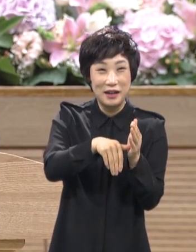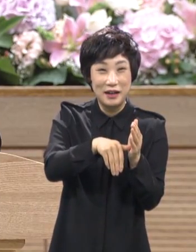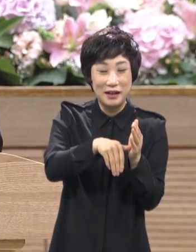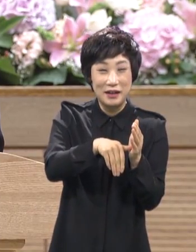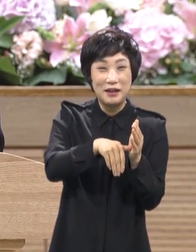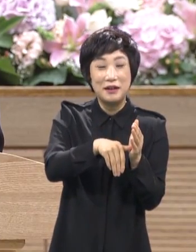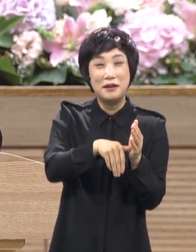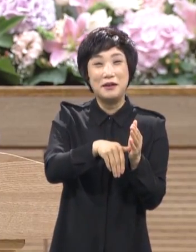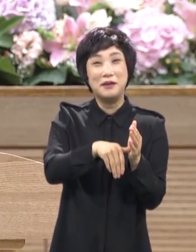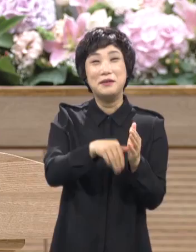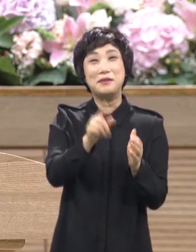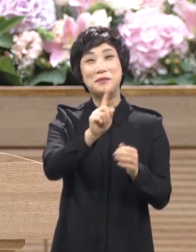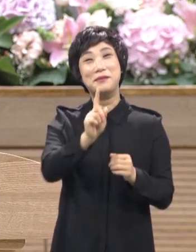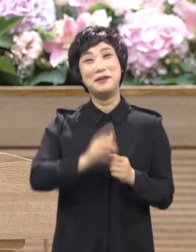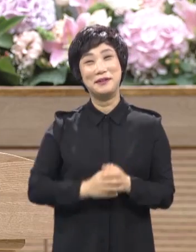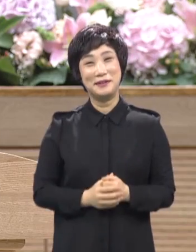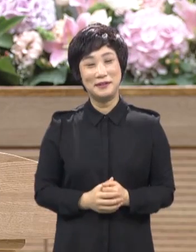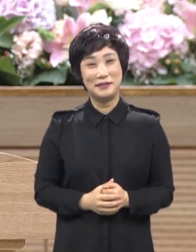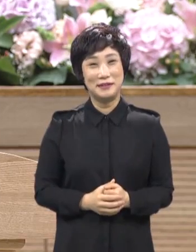앉게 될 때는